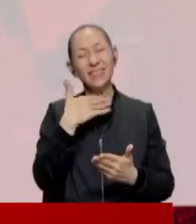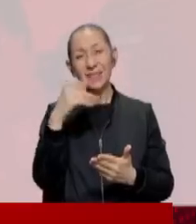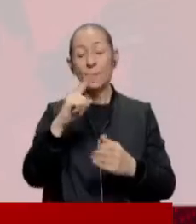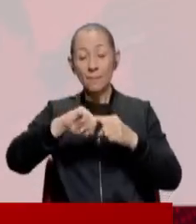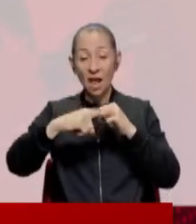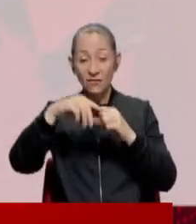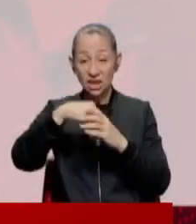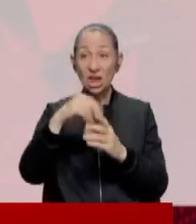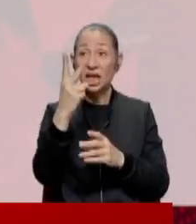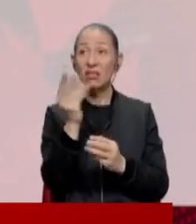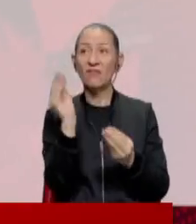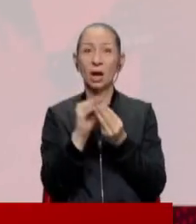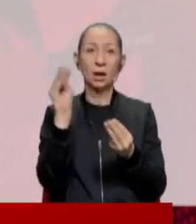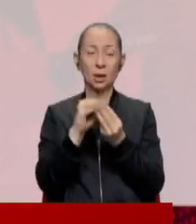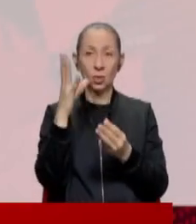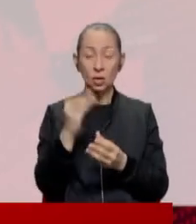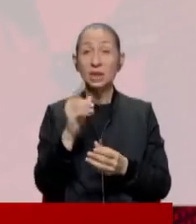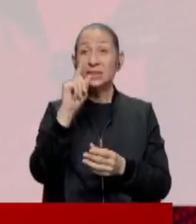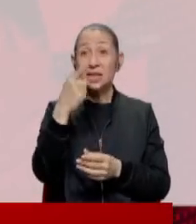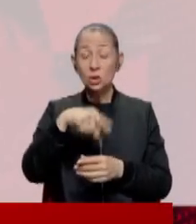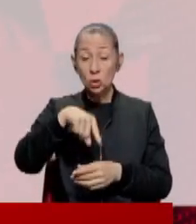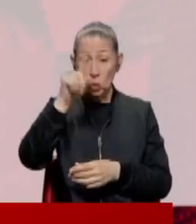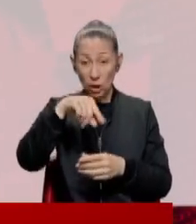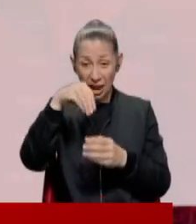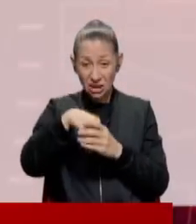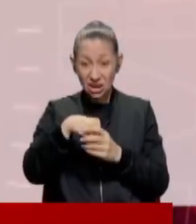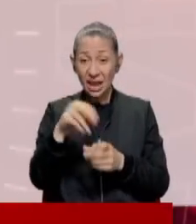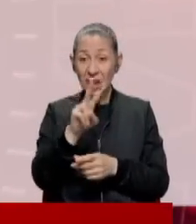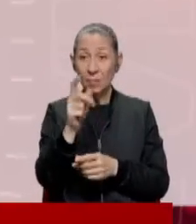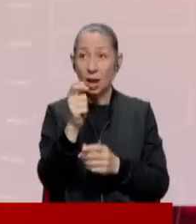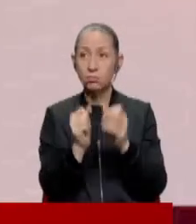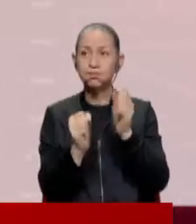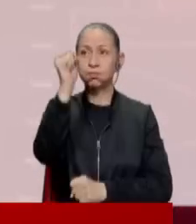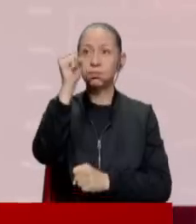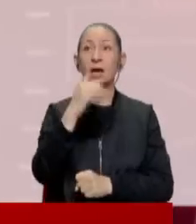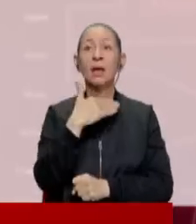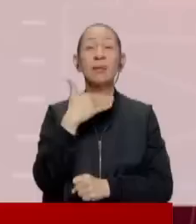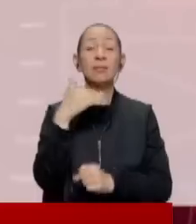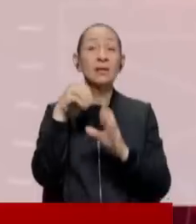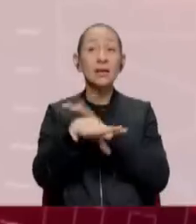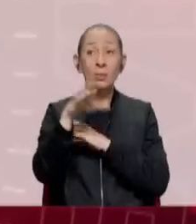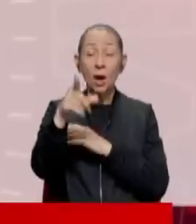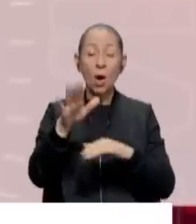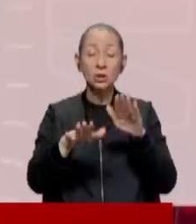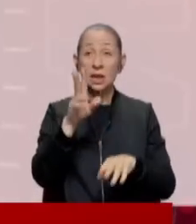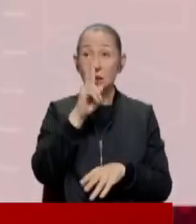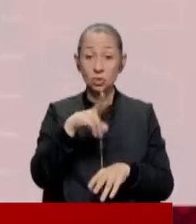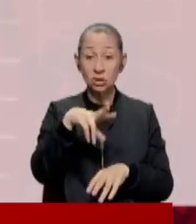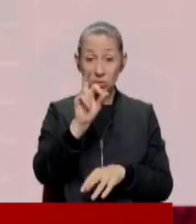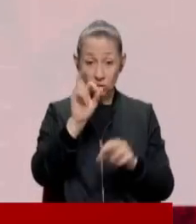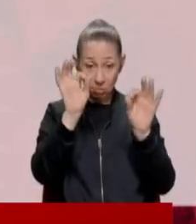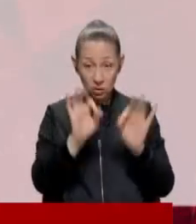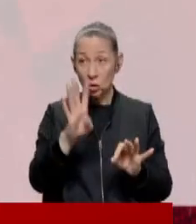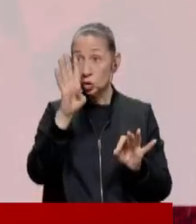bir haftada iki kez zam geldi sadece günler içinde 20 lira arttı eğitim fiyatı ortalama 270 liradan